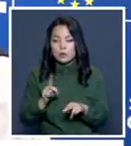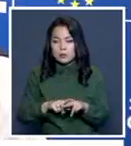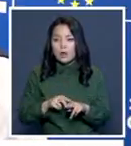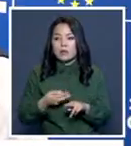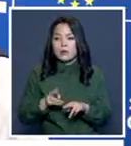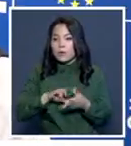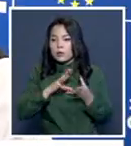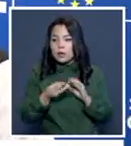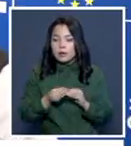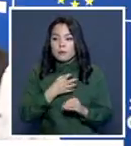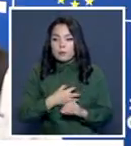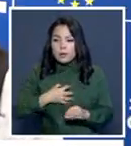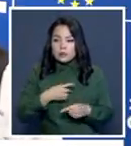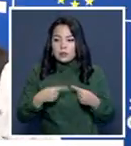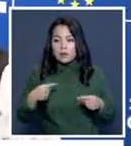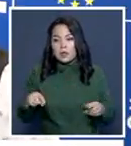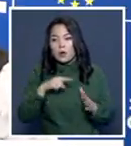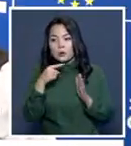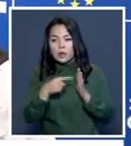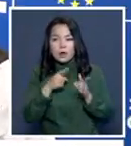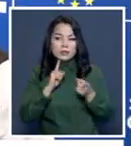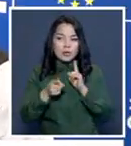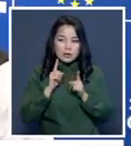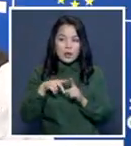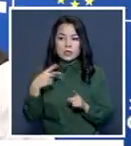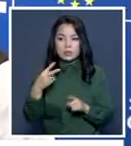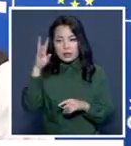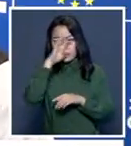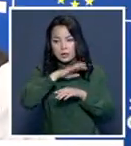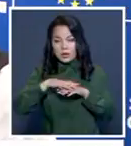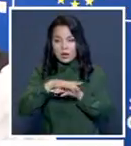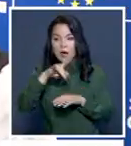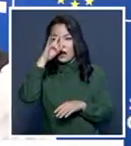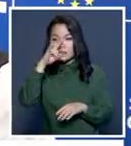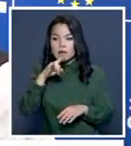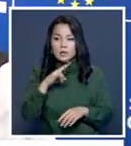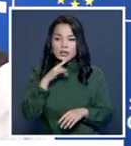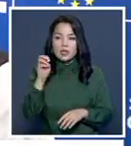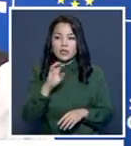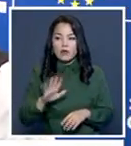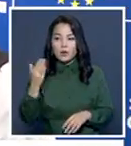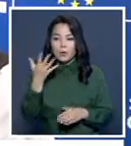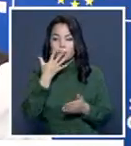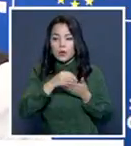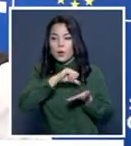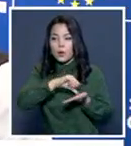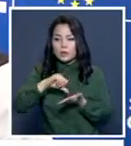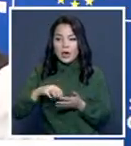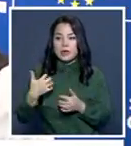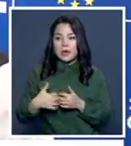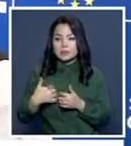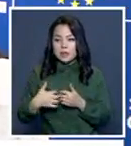өзекті мәселелер қозғалды. Соның ішінде екі ел, яғни Қазақстан мен Еуропалық одақ